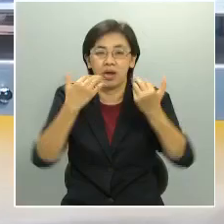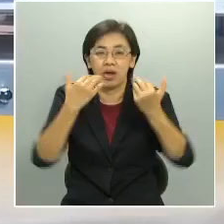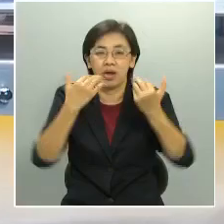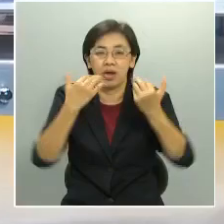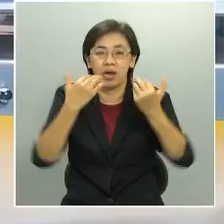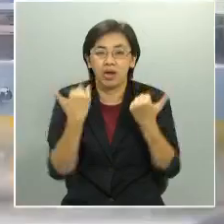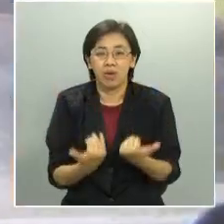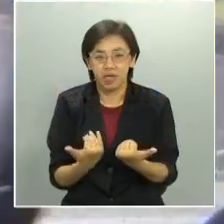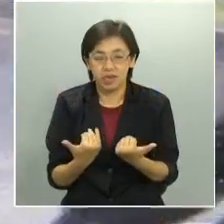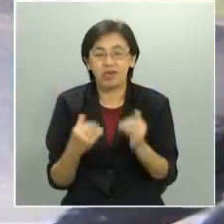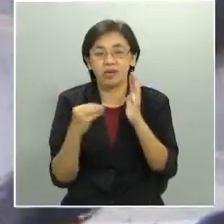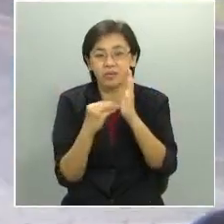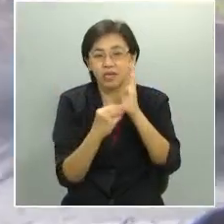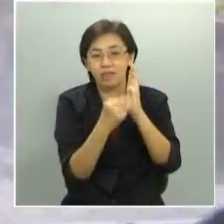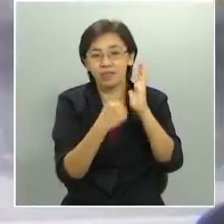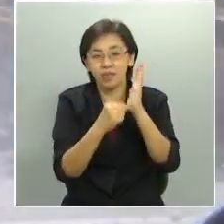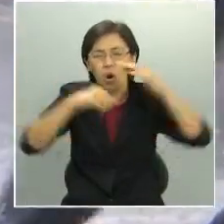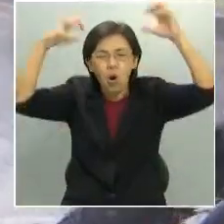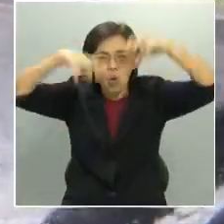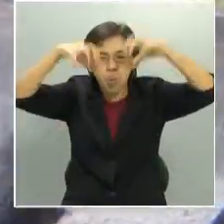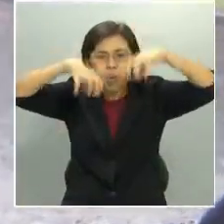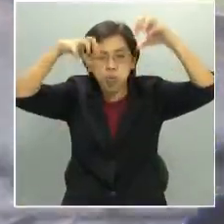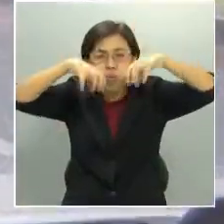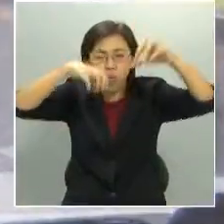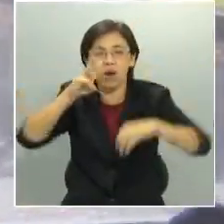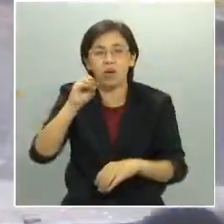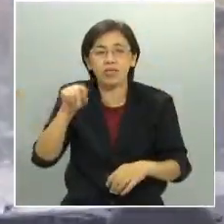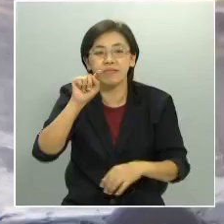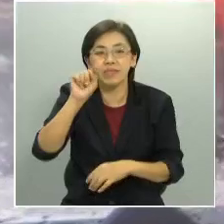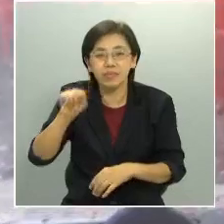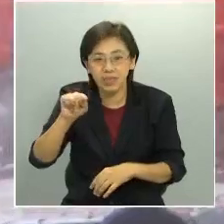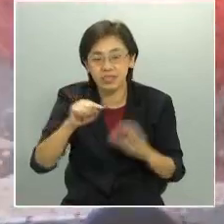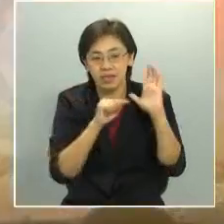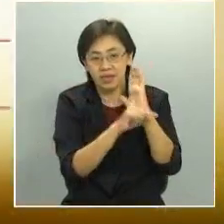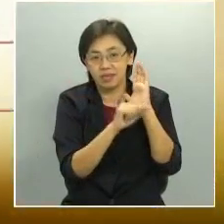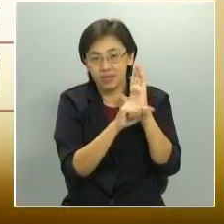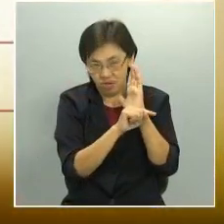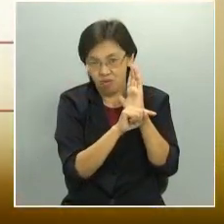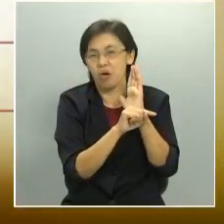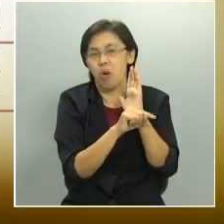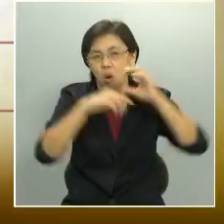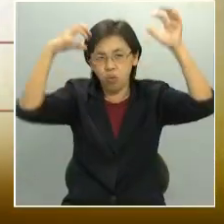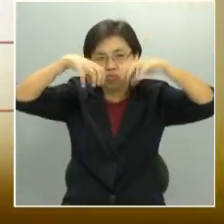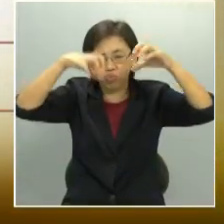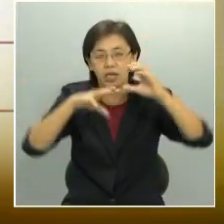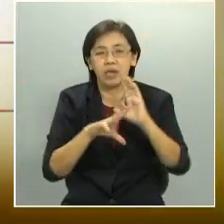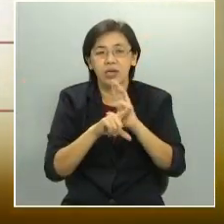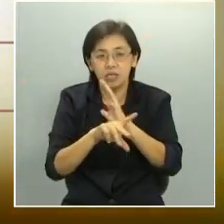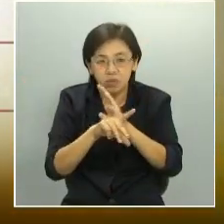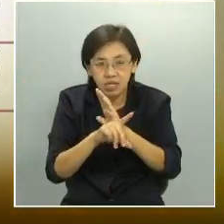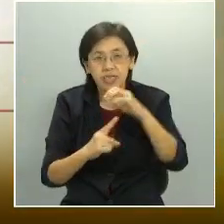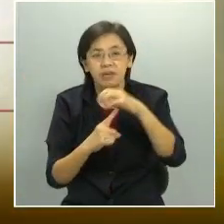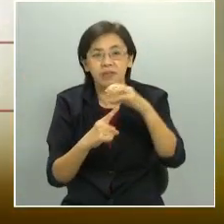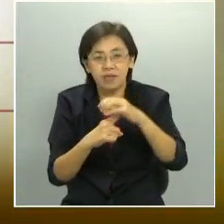ค่ะวันนี้กทมปริมณฑลฝนจะ 60%ของพื้นที่ร้านออกจะเยอะกว่าเลยนะครับระวังด้วยนะครับชลบุรีพัทยาน้ำ